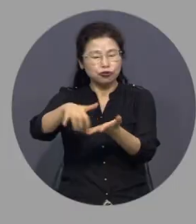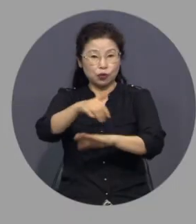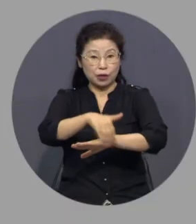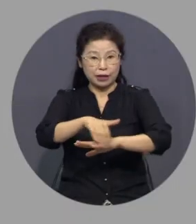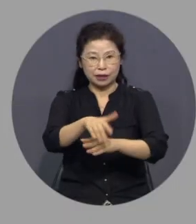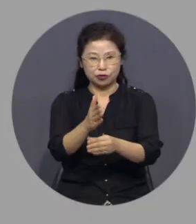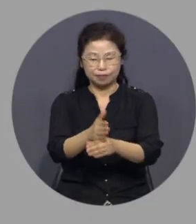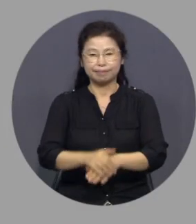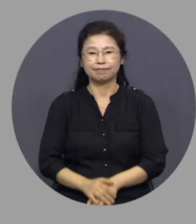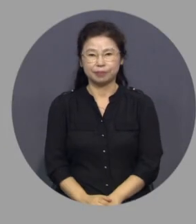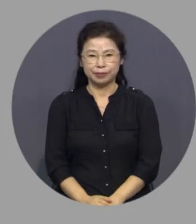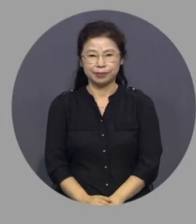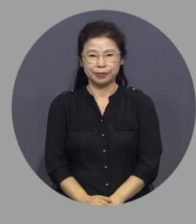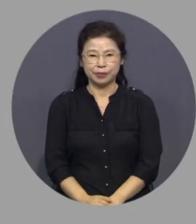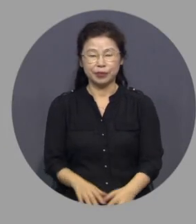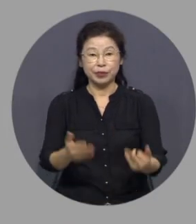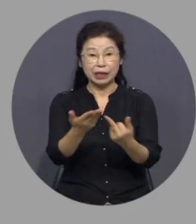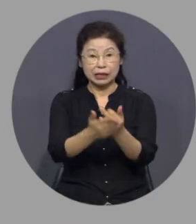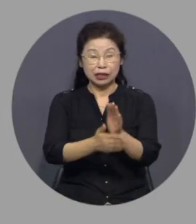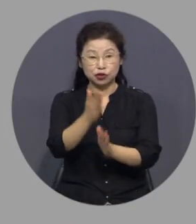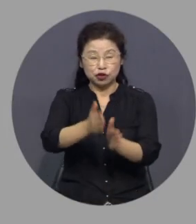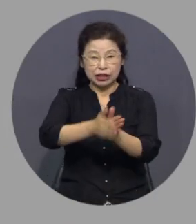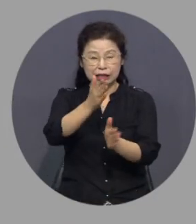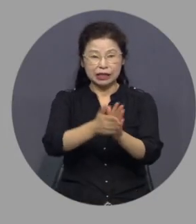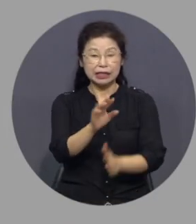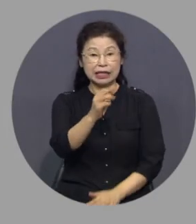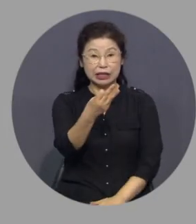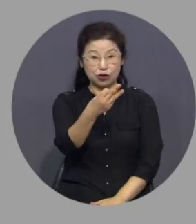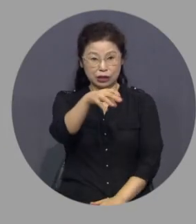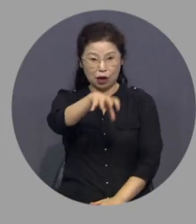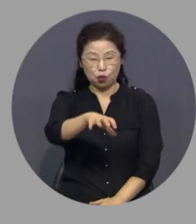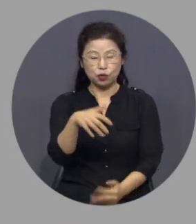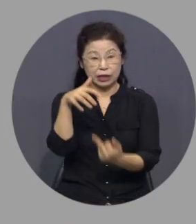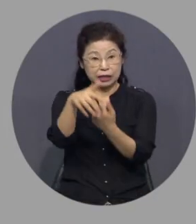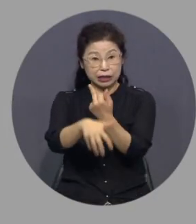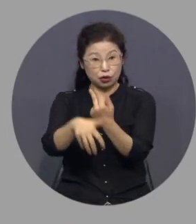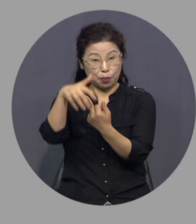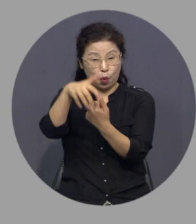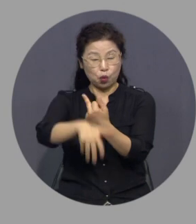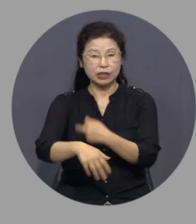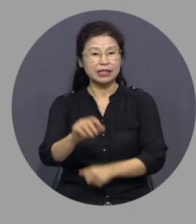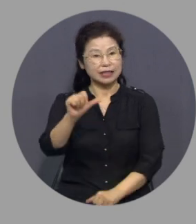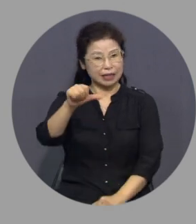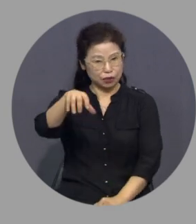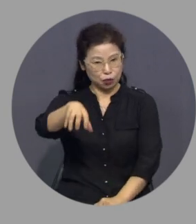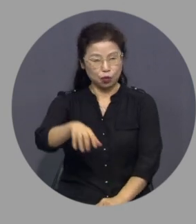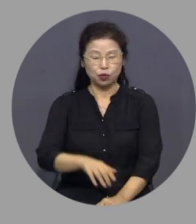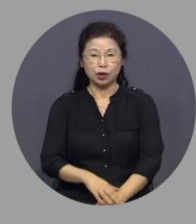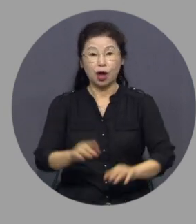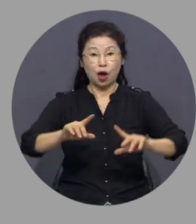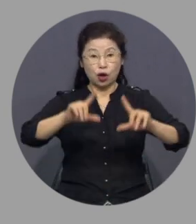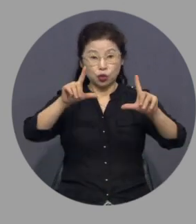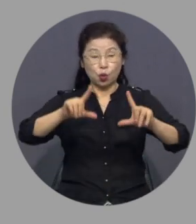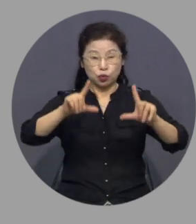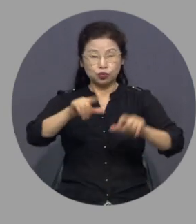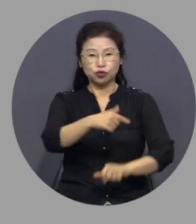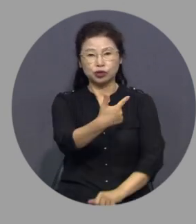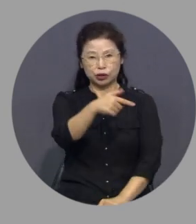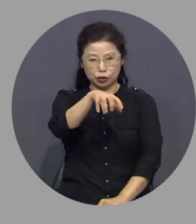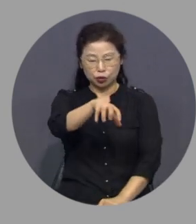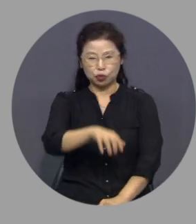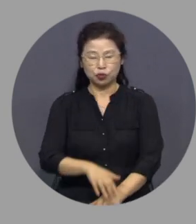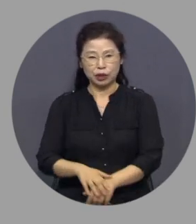설정됐습니다. 제주시 도심권은 13개, 서귀포시 도심권은 5개, 동부생활권